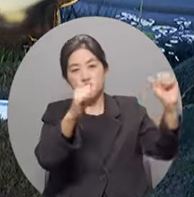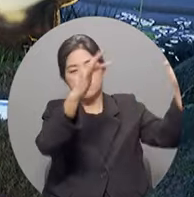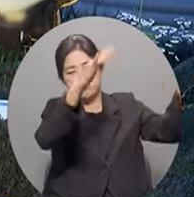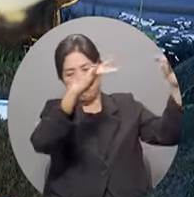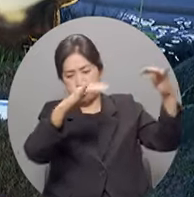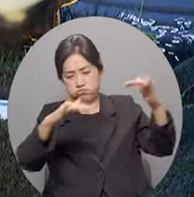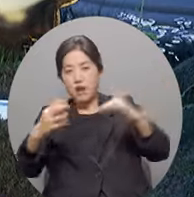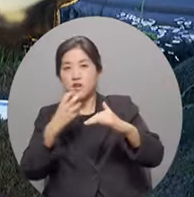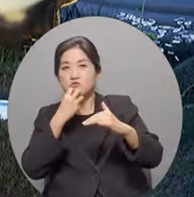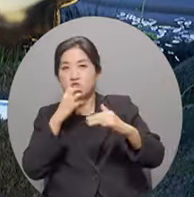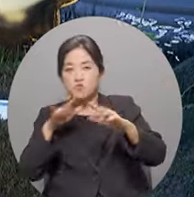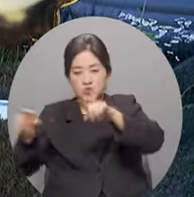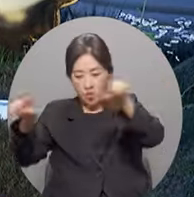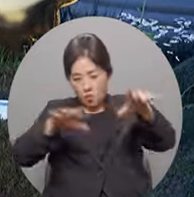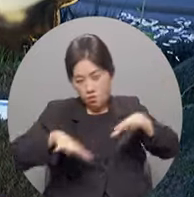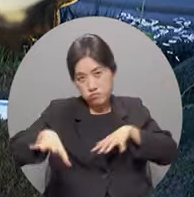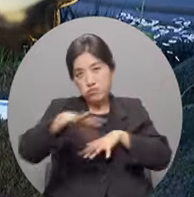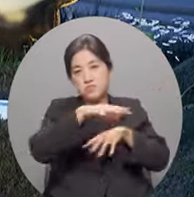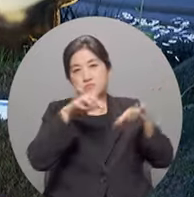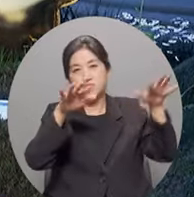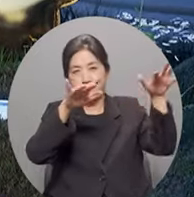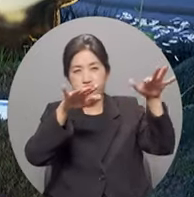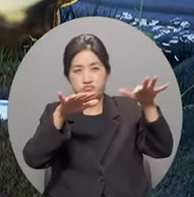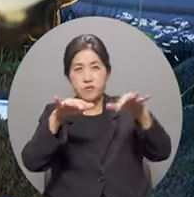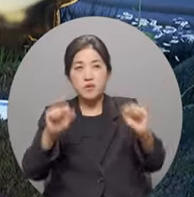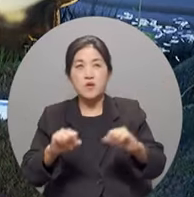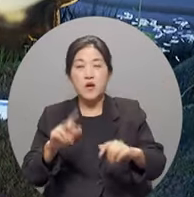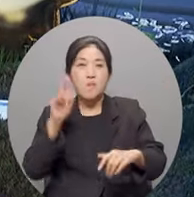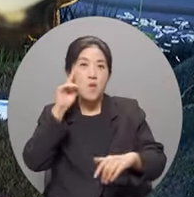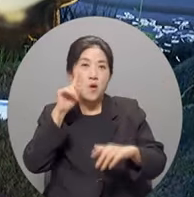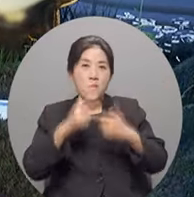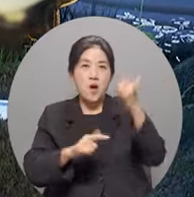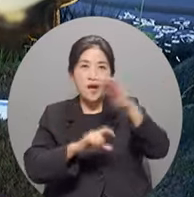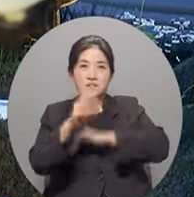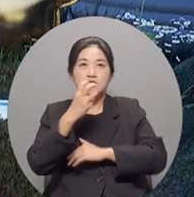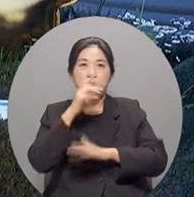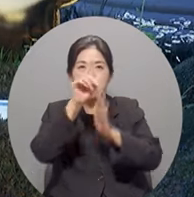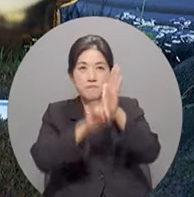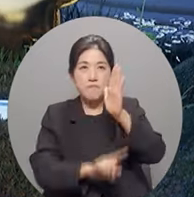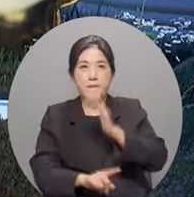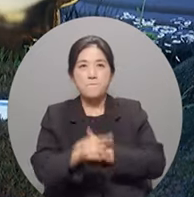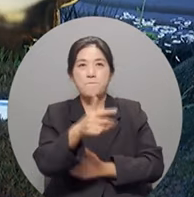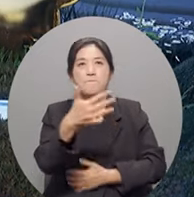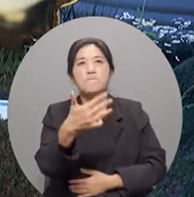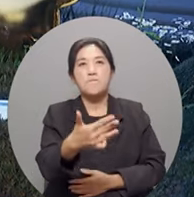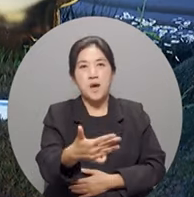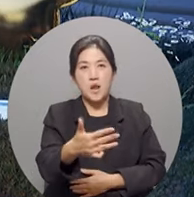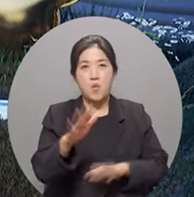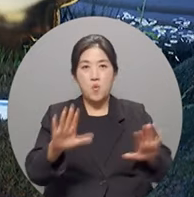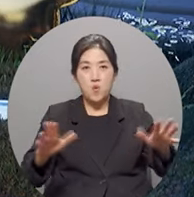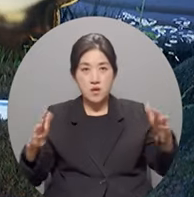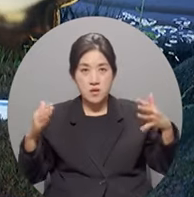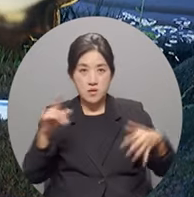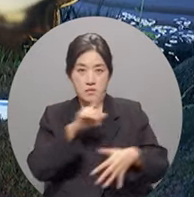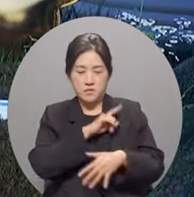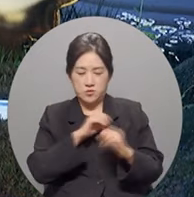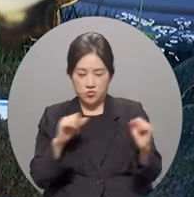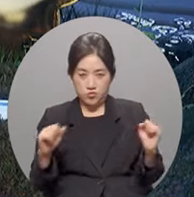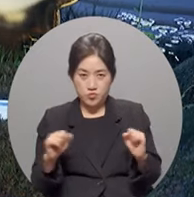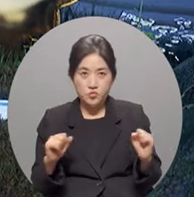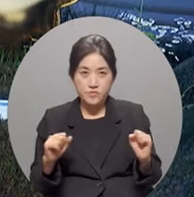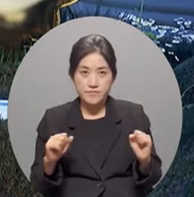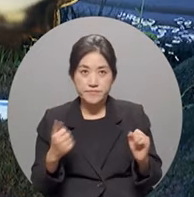전국 내륙을 뒤덮겠습니다. 특히 목요일인 모레 아침 서울의 최저 기온은 8도로 올가을 들어 가장